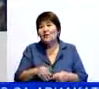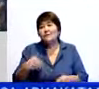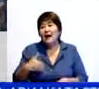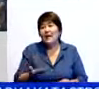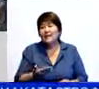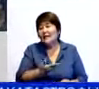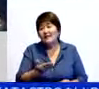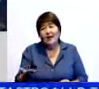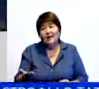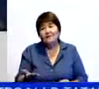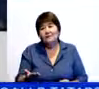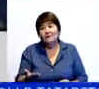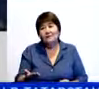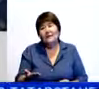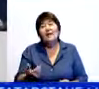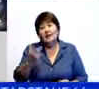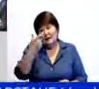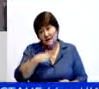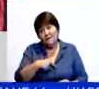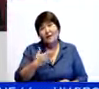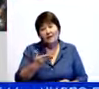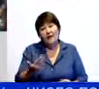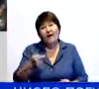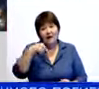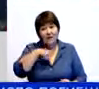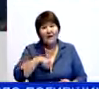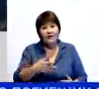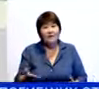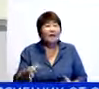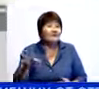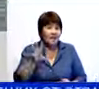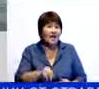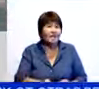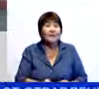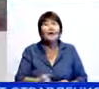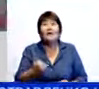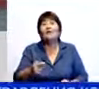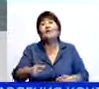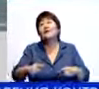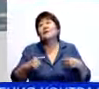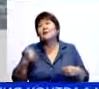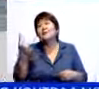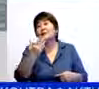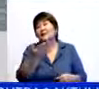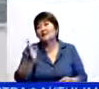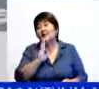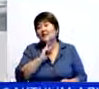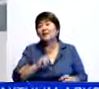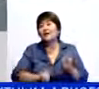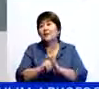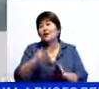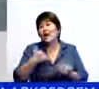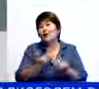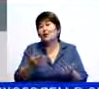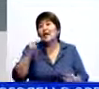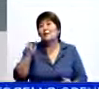полезно для себя и для организма в целом. И вот он финиш. Первый среди женщин финишировала наша гостья